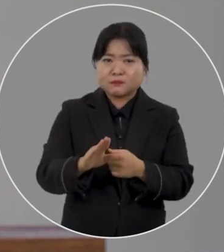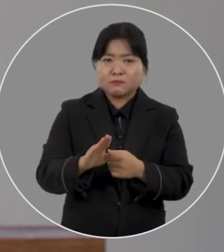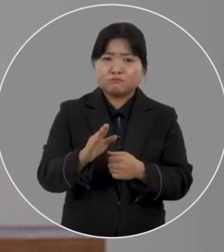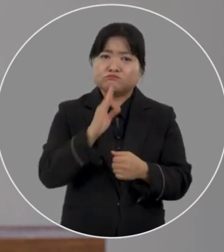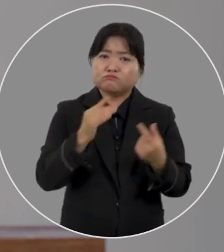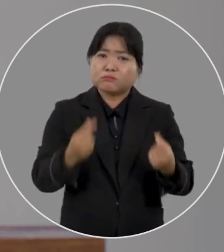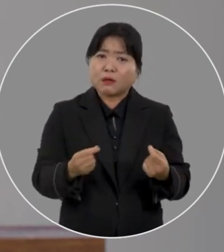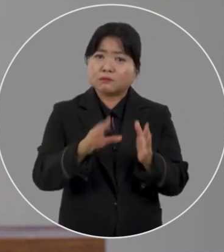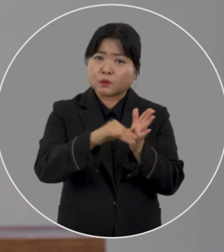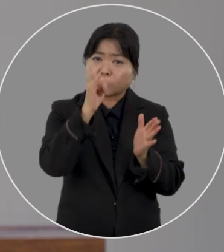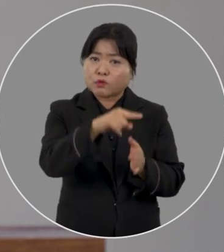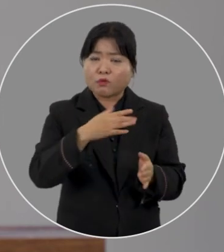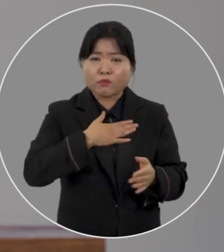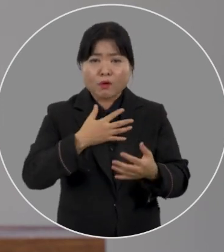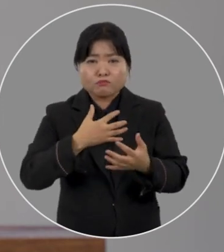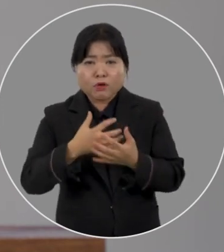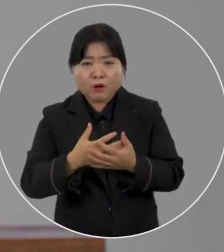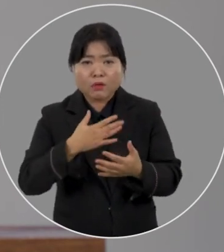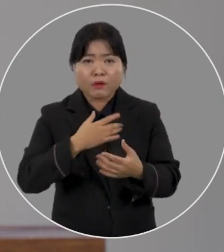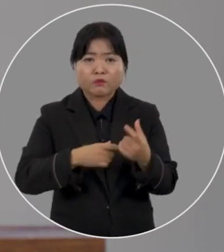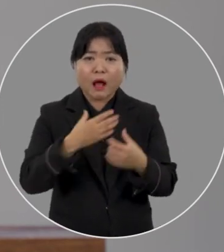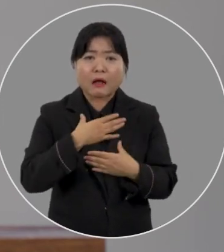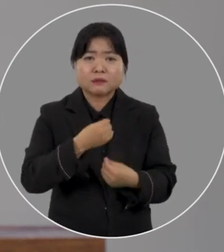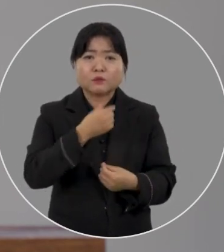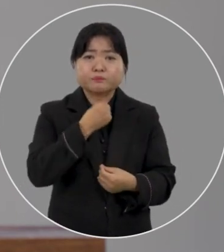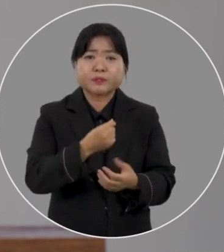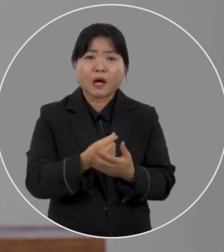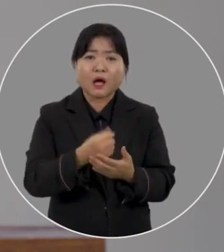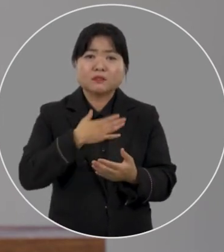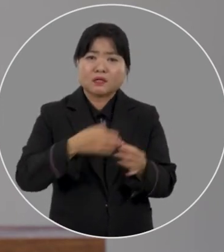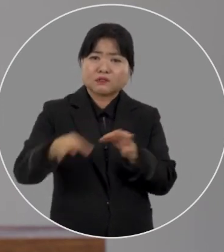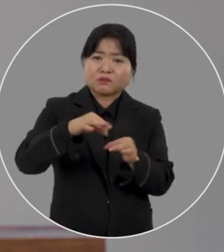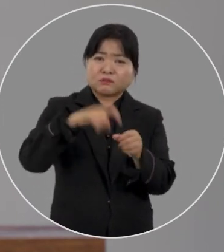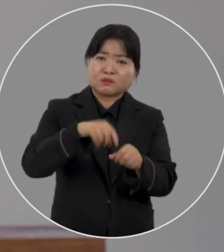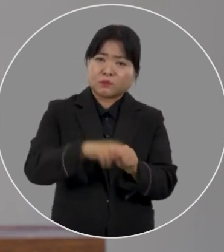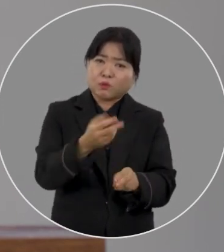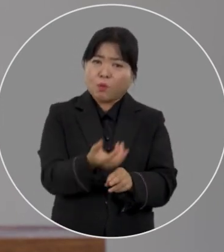부분도 있거든요. 왜냐하면 내가 불안하다, 내가 더 안전해야겠다, 또는 내